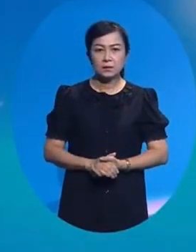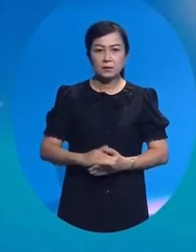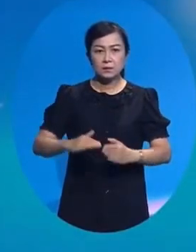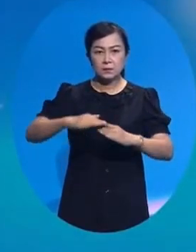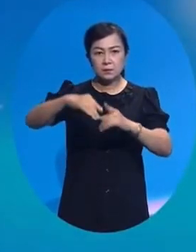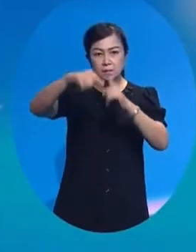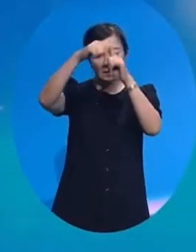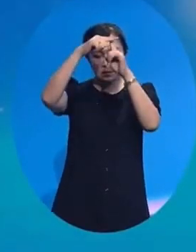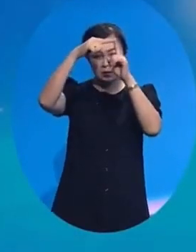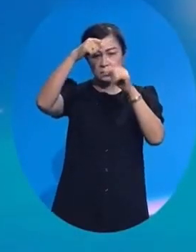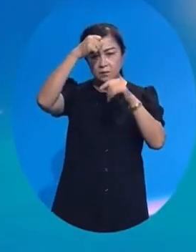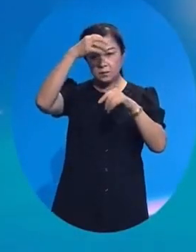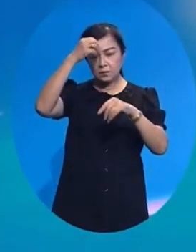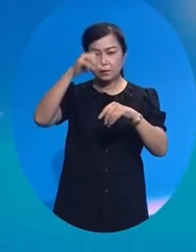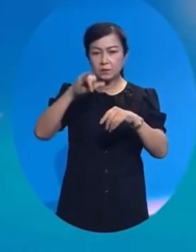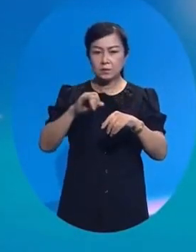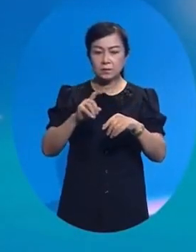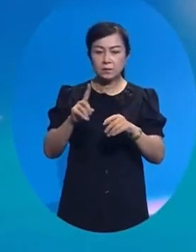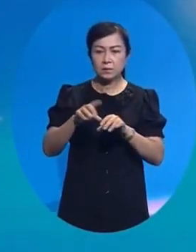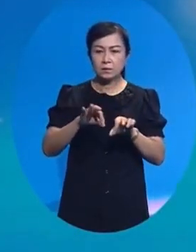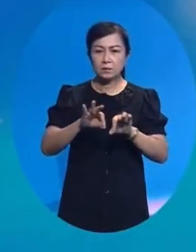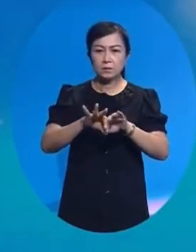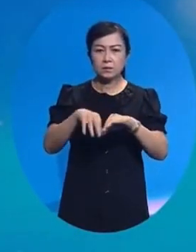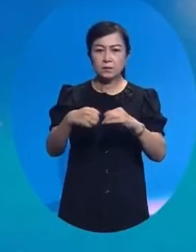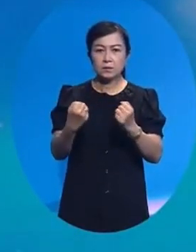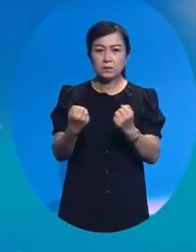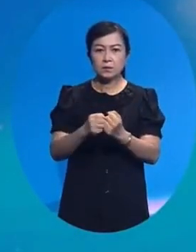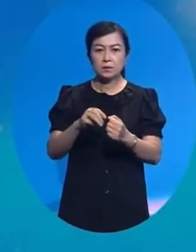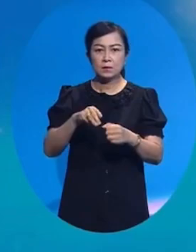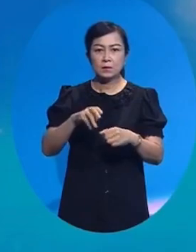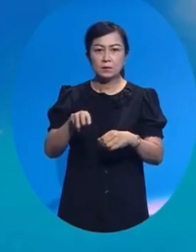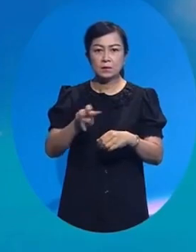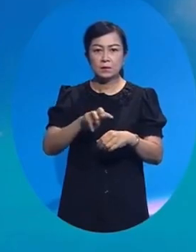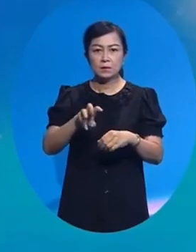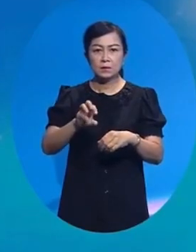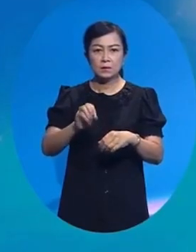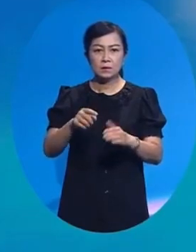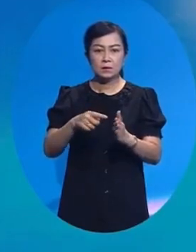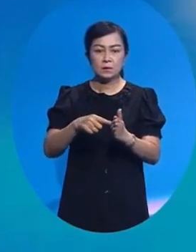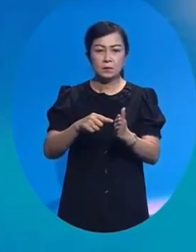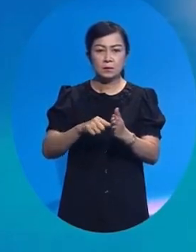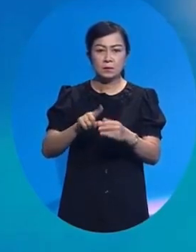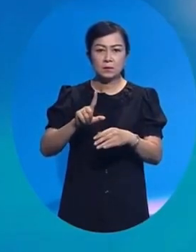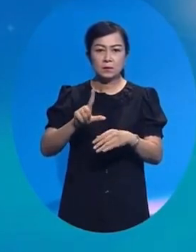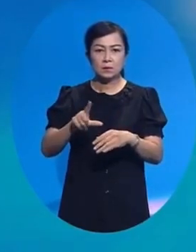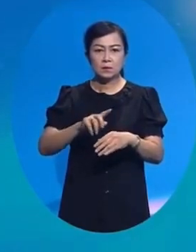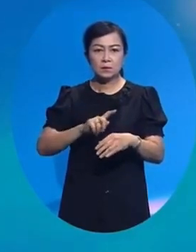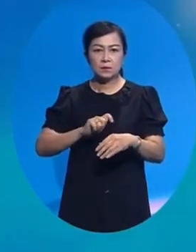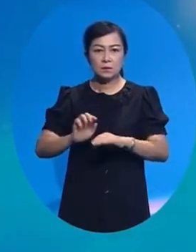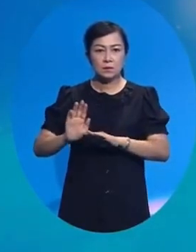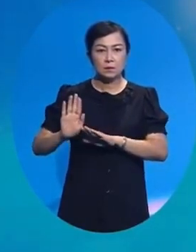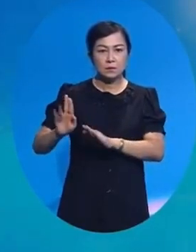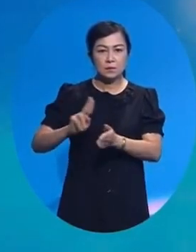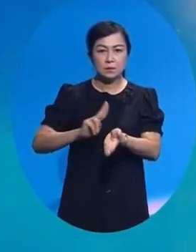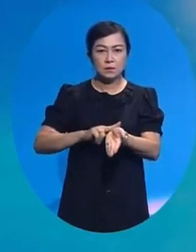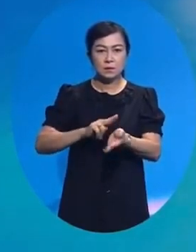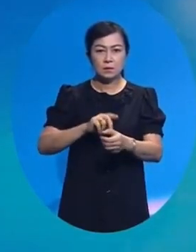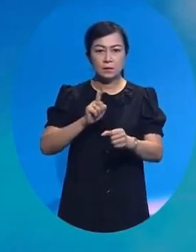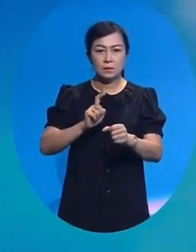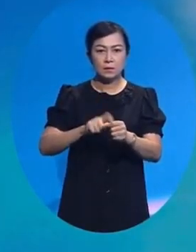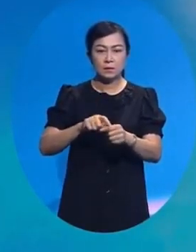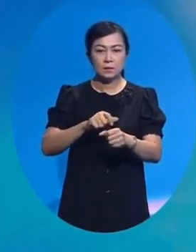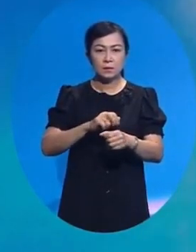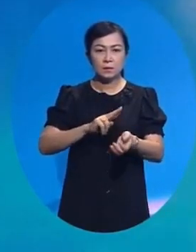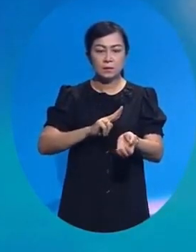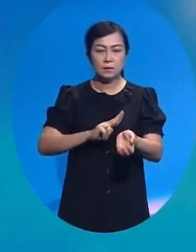Bệnh viện Đại học Y Dược Thành phố Hồ Chí Minh tổ chức chương trình UMC 360 độ lần thứ 7 với chủ đề vaccine phòng bệnh cho người cao tuổi và